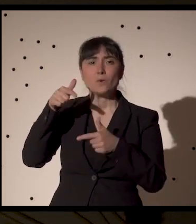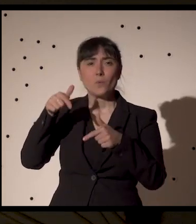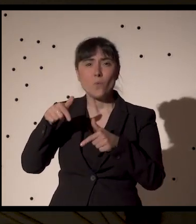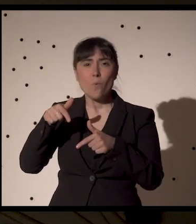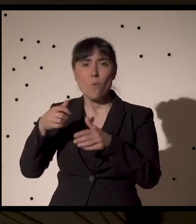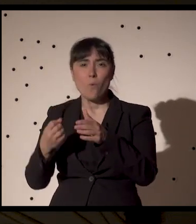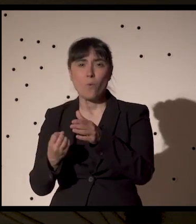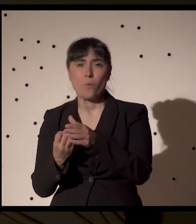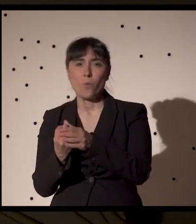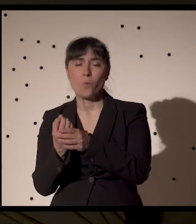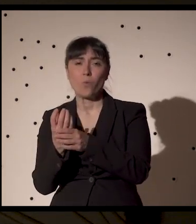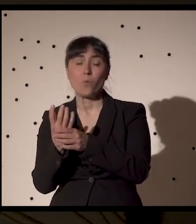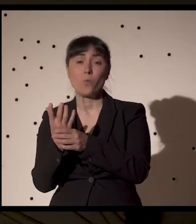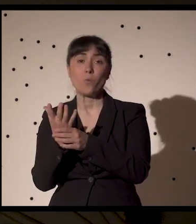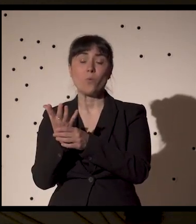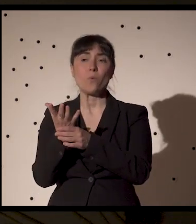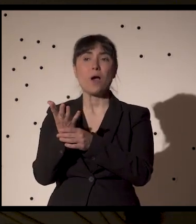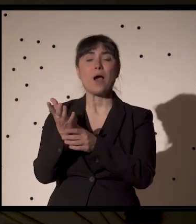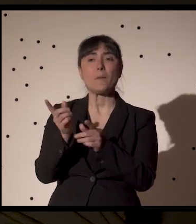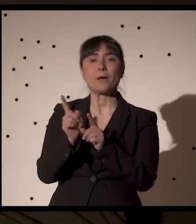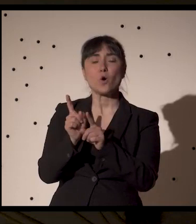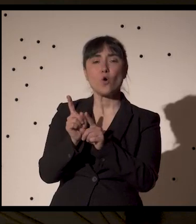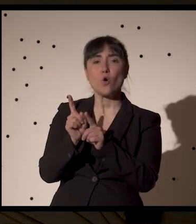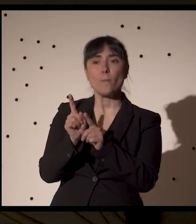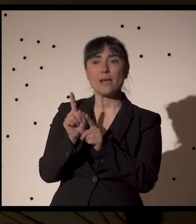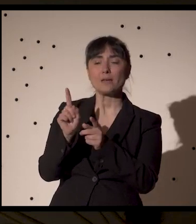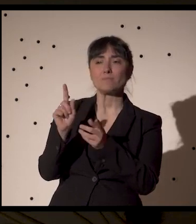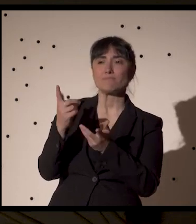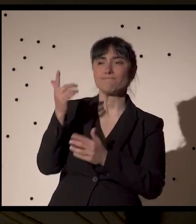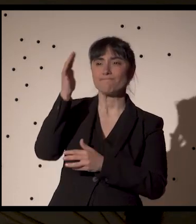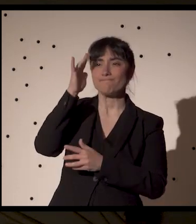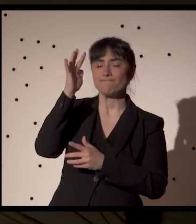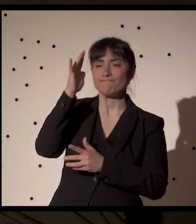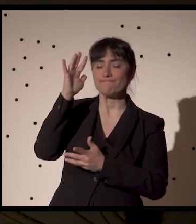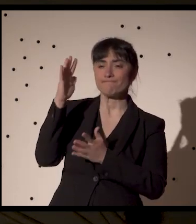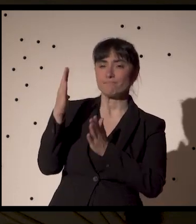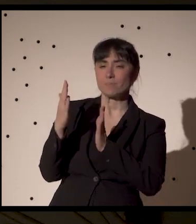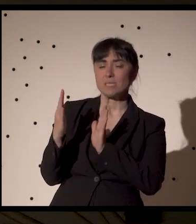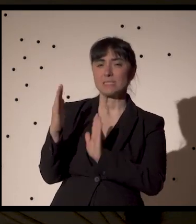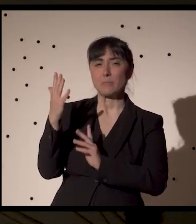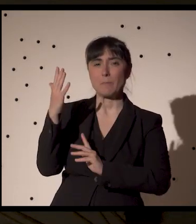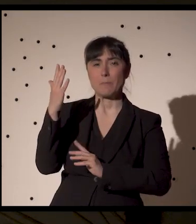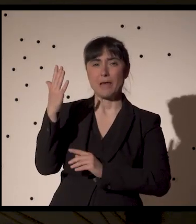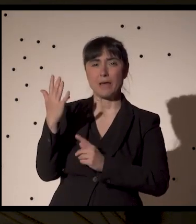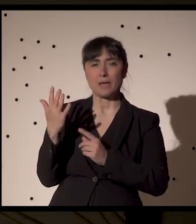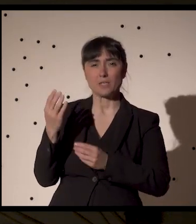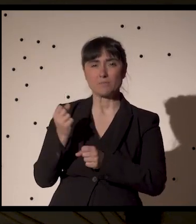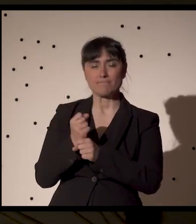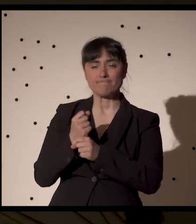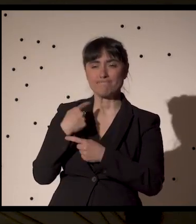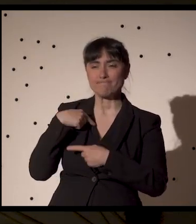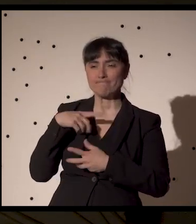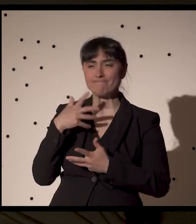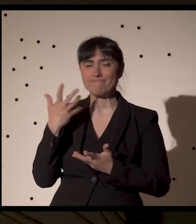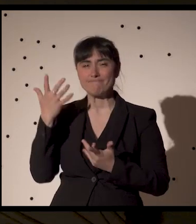Comincia a mettere in discussione se stessa mi porta a un altro lavoro importante che